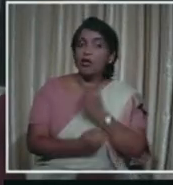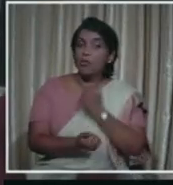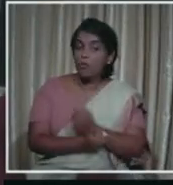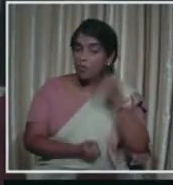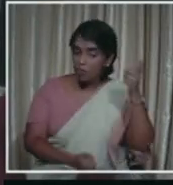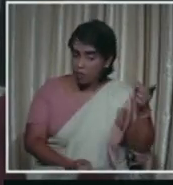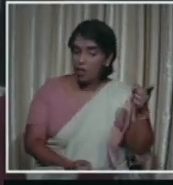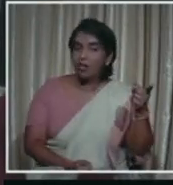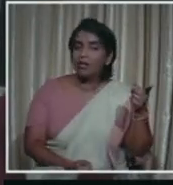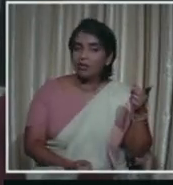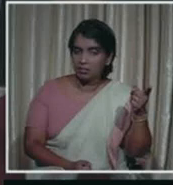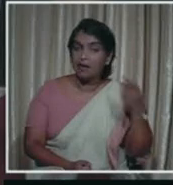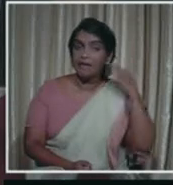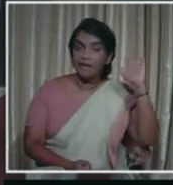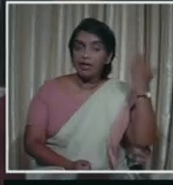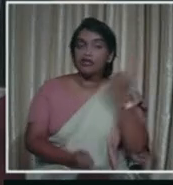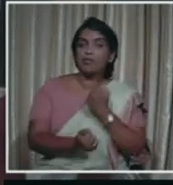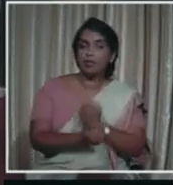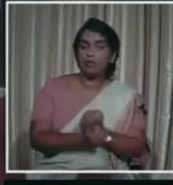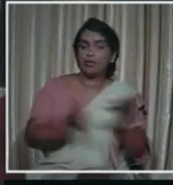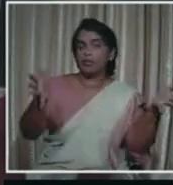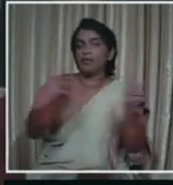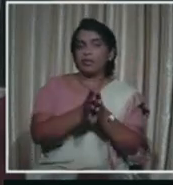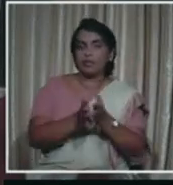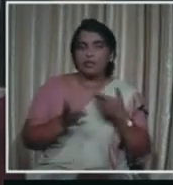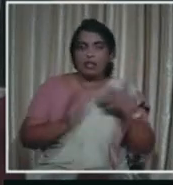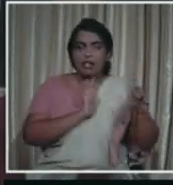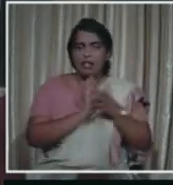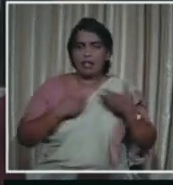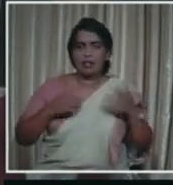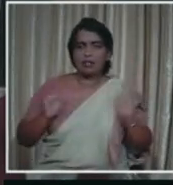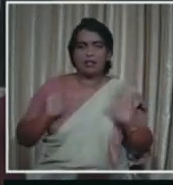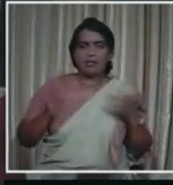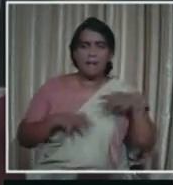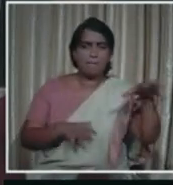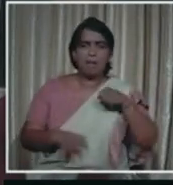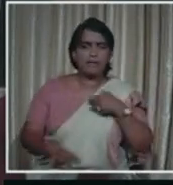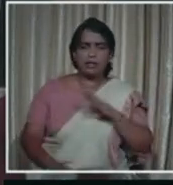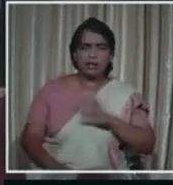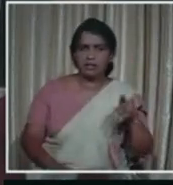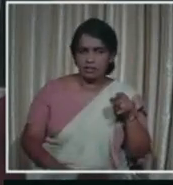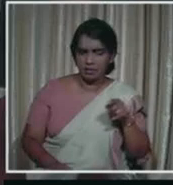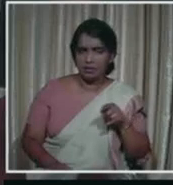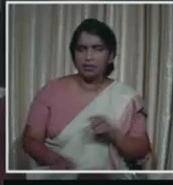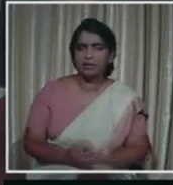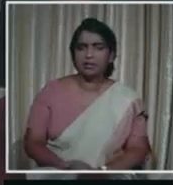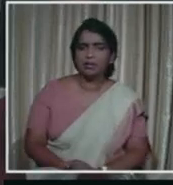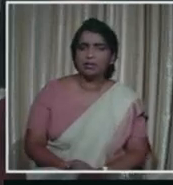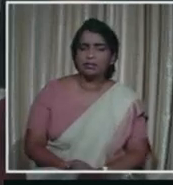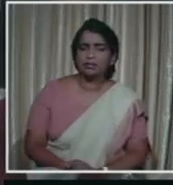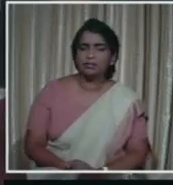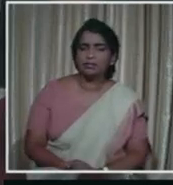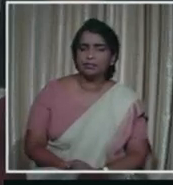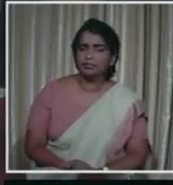පොලිසිය විසින් මේක විශේෂ කාර්ය බලකායට ඇටැච් කරලා තියෙනවා මට ඇටැච් කරලා නැහැ මම ඒක පාවිච්චි කරලත් නැහැ කියලා කියනවා මේ